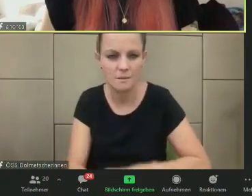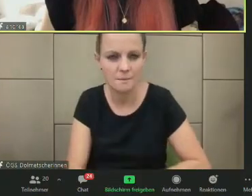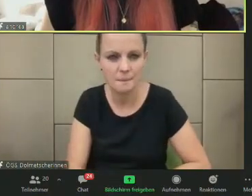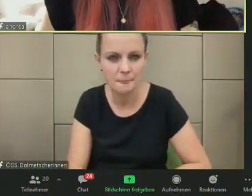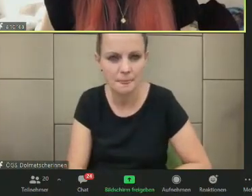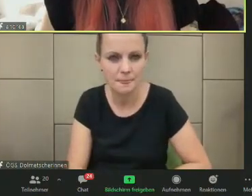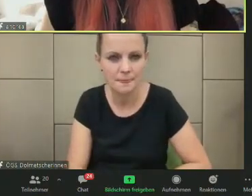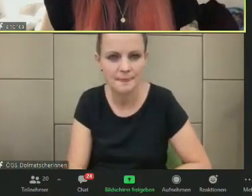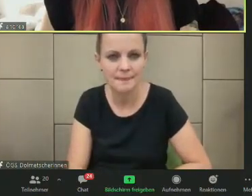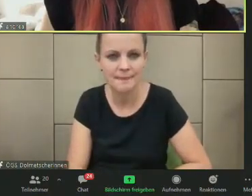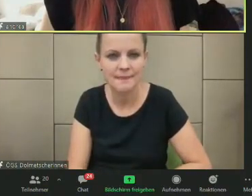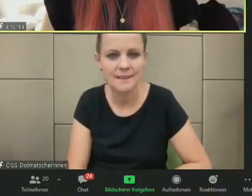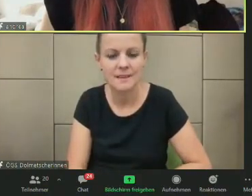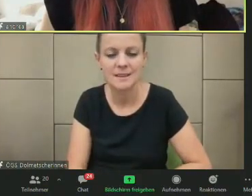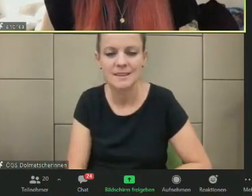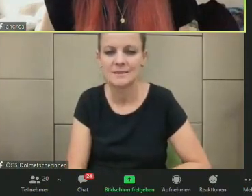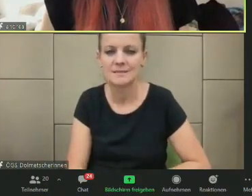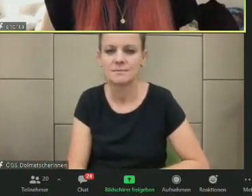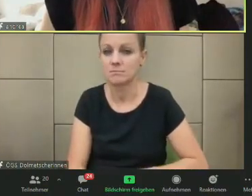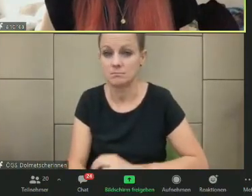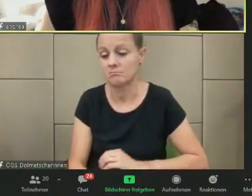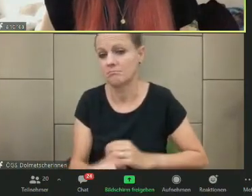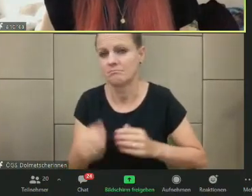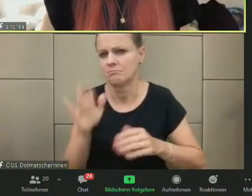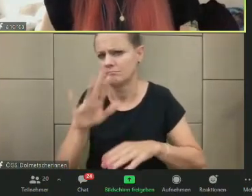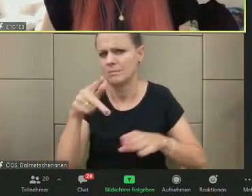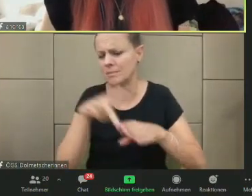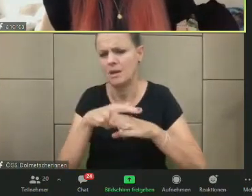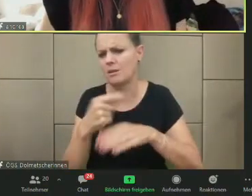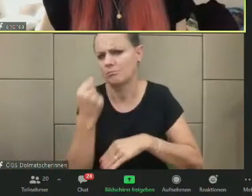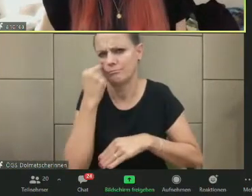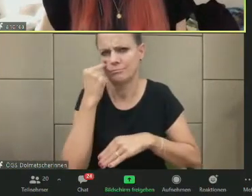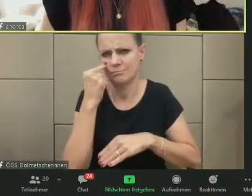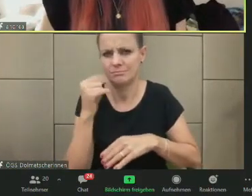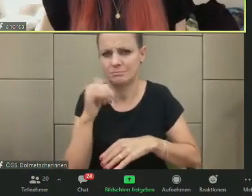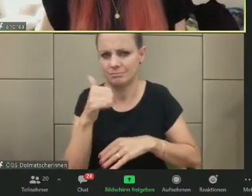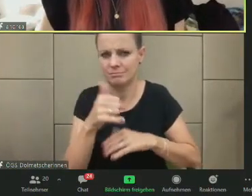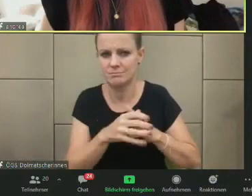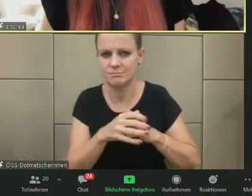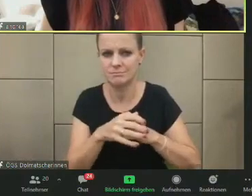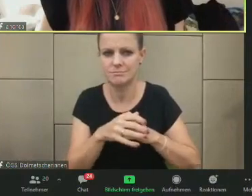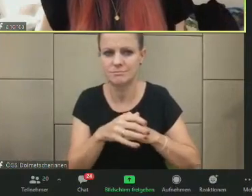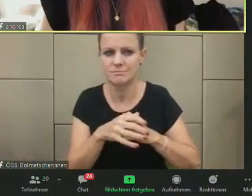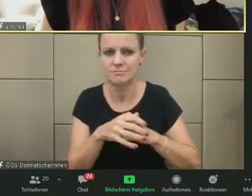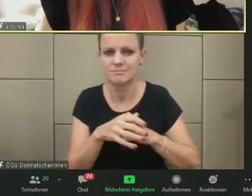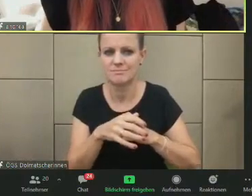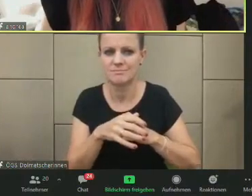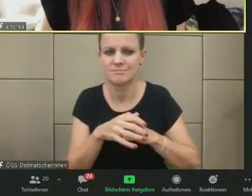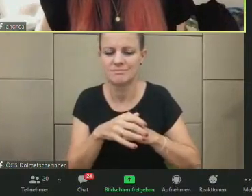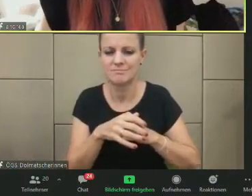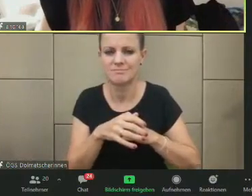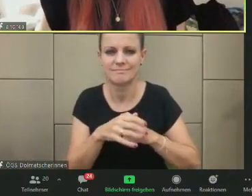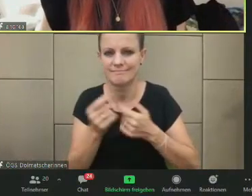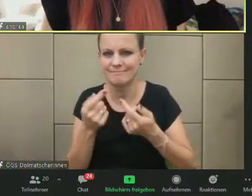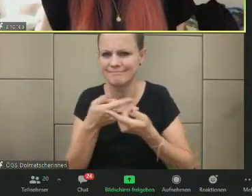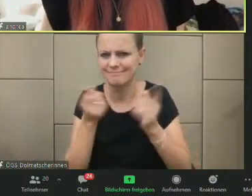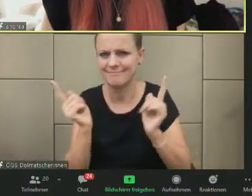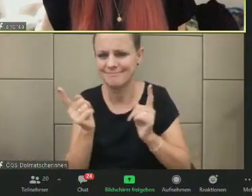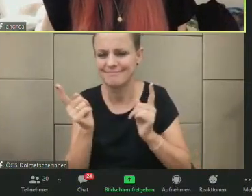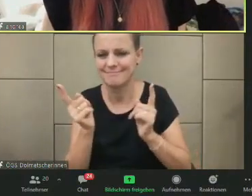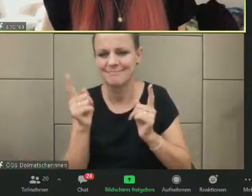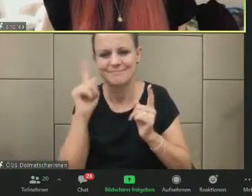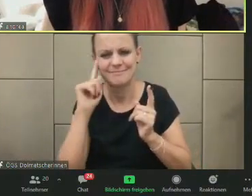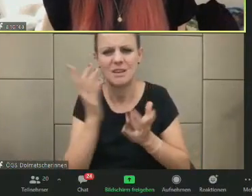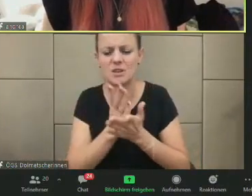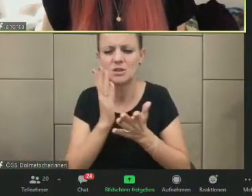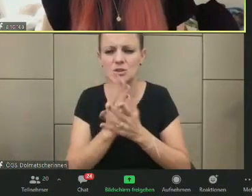Und das heißt, er hat eine sehr sichtbare Behinderung. Und das kennen sicher sehr viele Menschen, die eine sichtbare